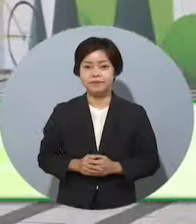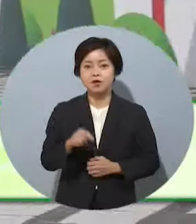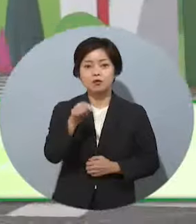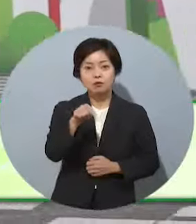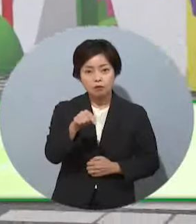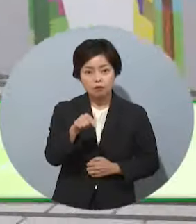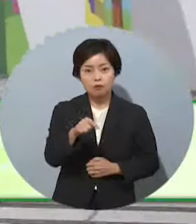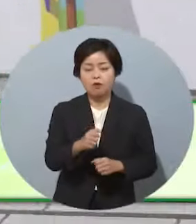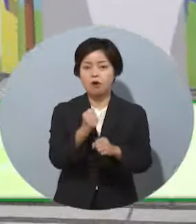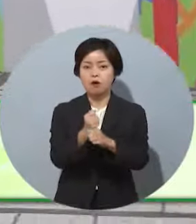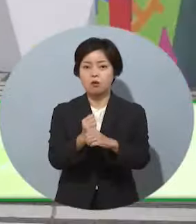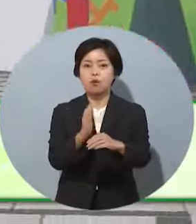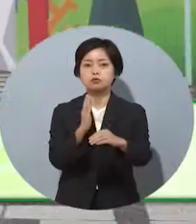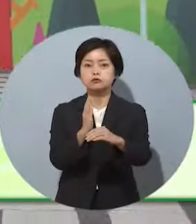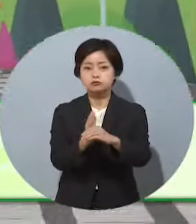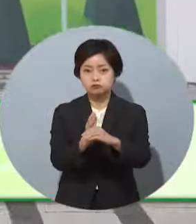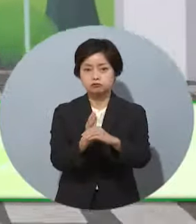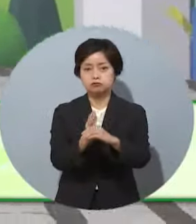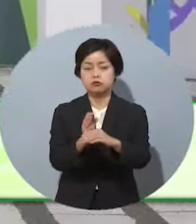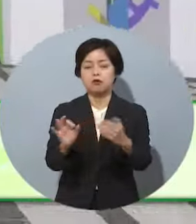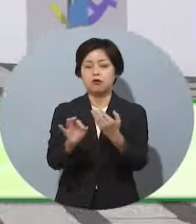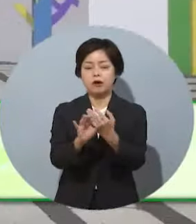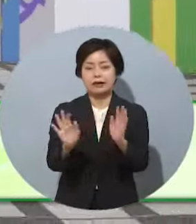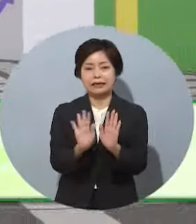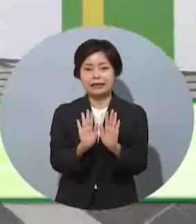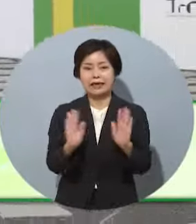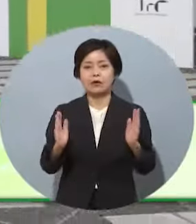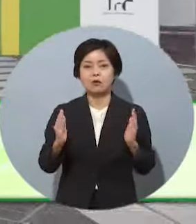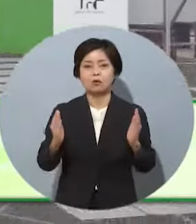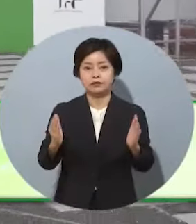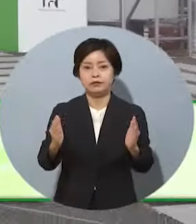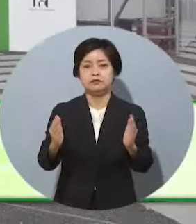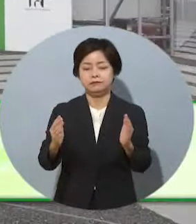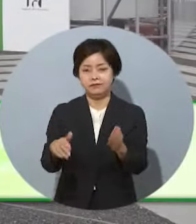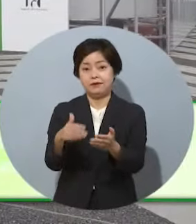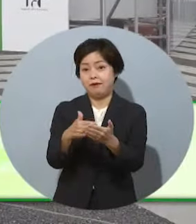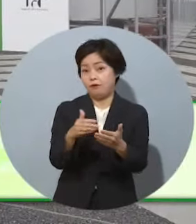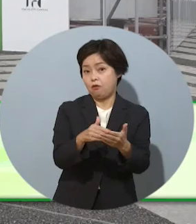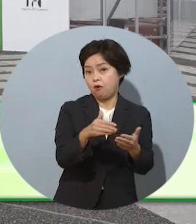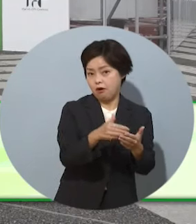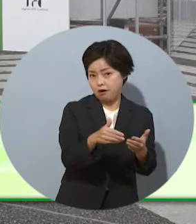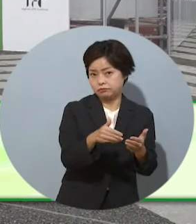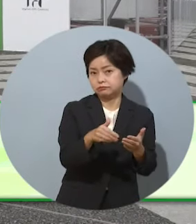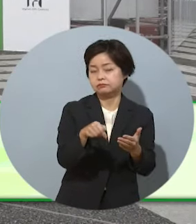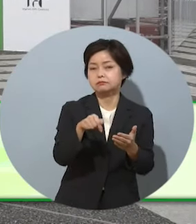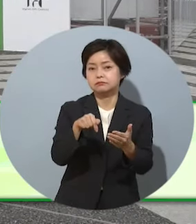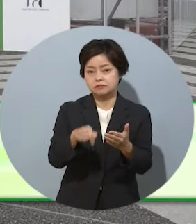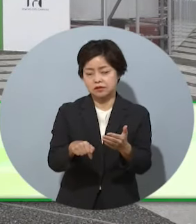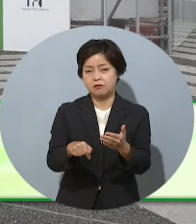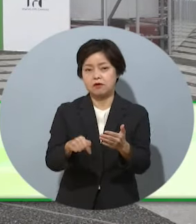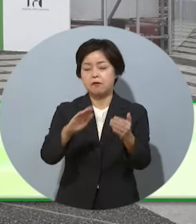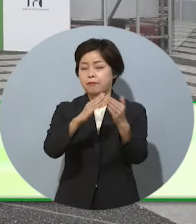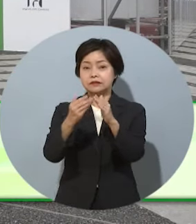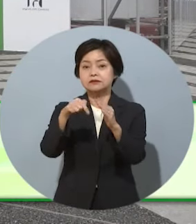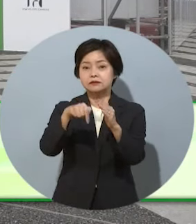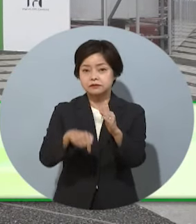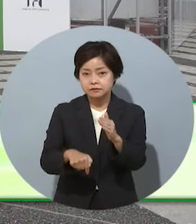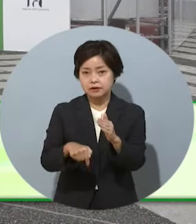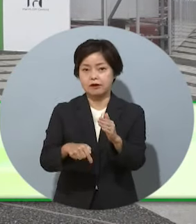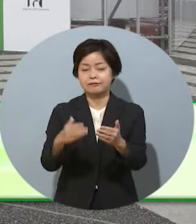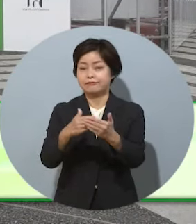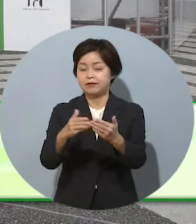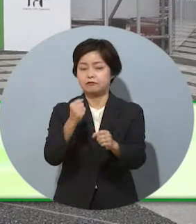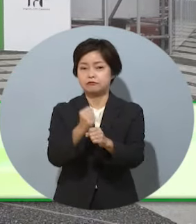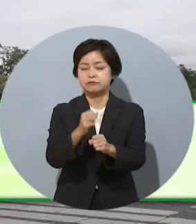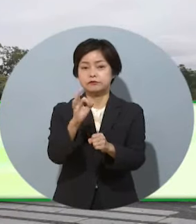これは工事現場の仮囲いなどをキャンバスに見立て、街にアートの景色を広げていく